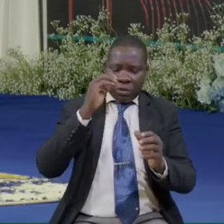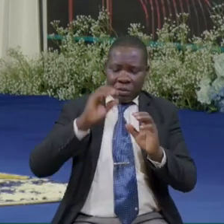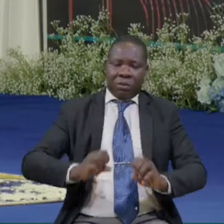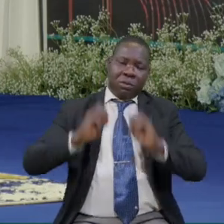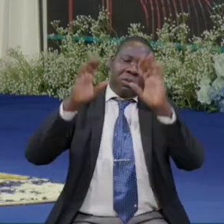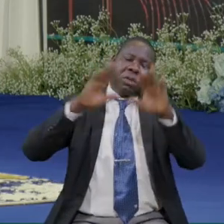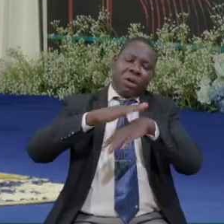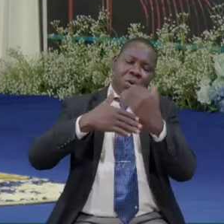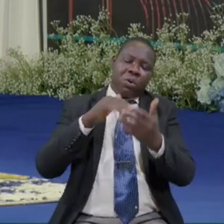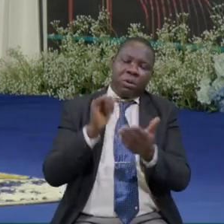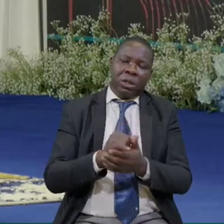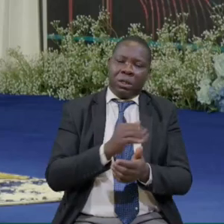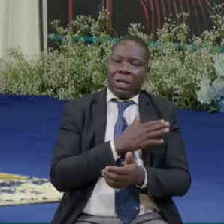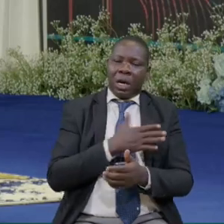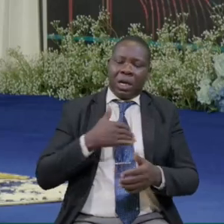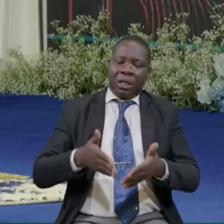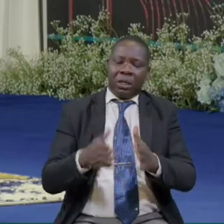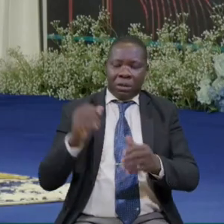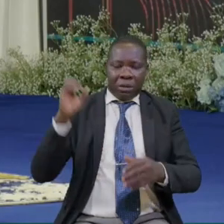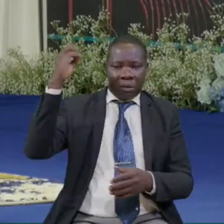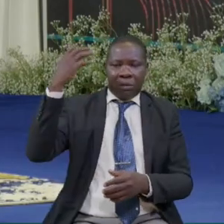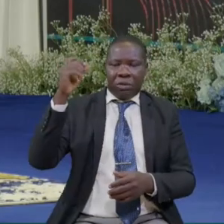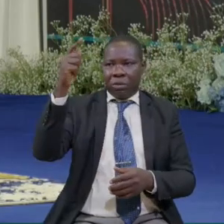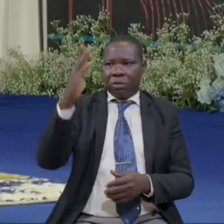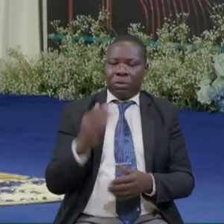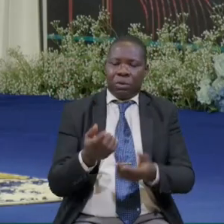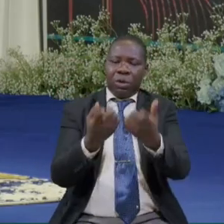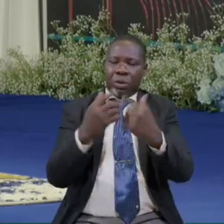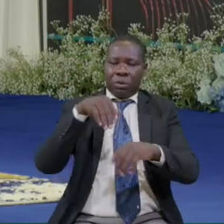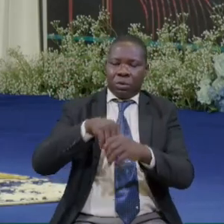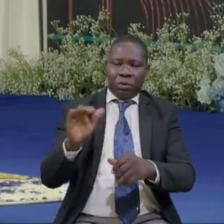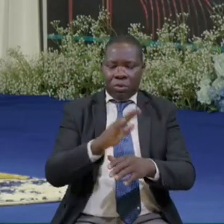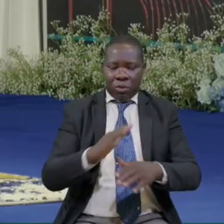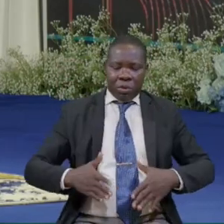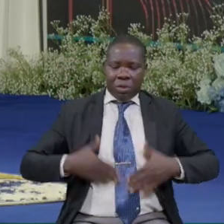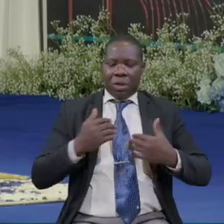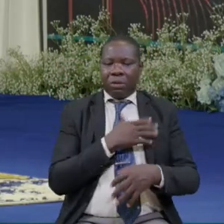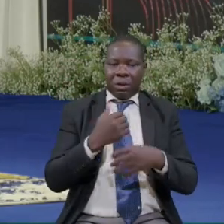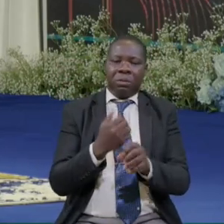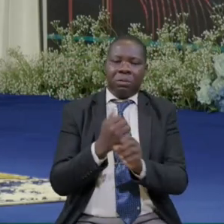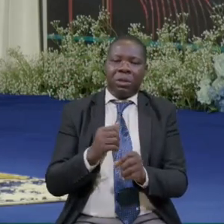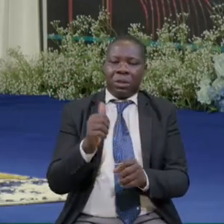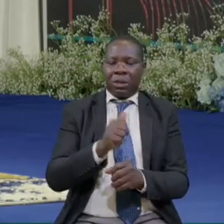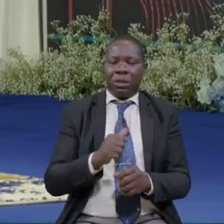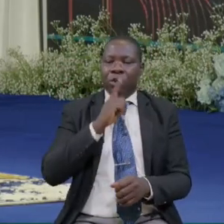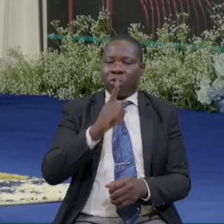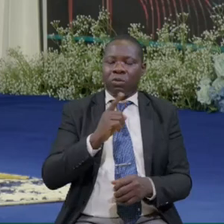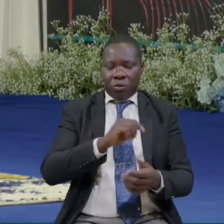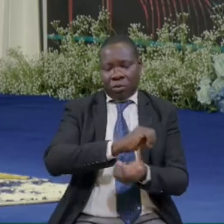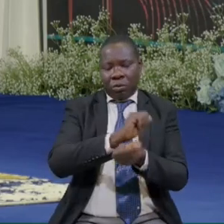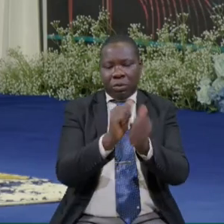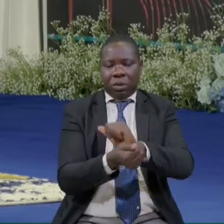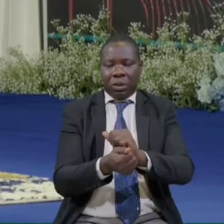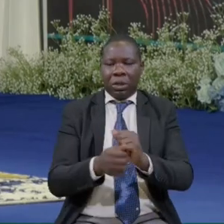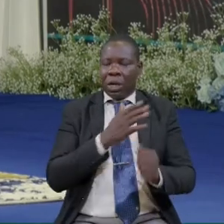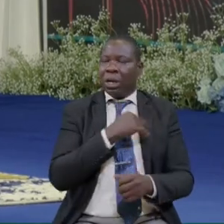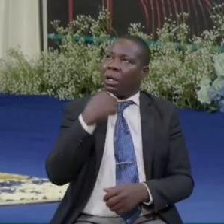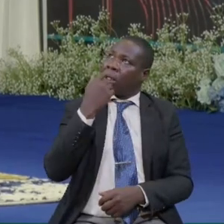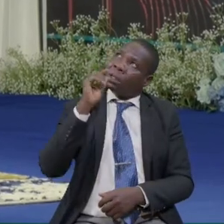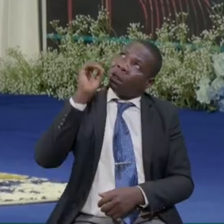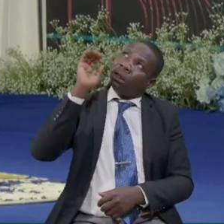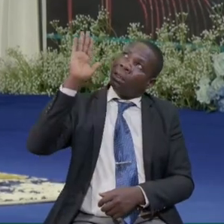et que la grâce de Dieu vienne dans votre vie, et qu'elle apporte un changement défini.